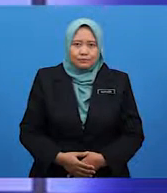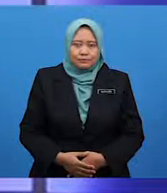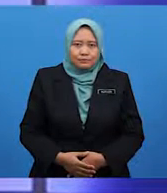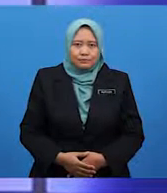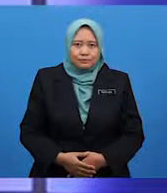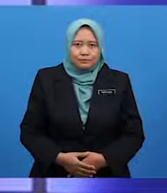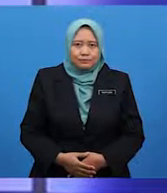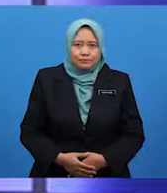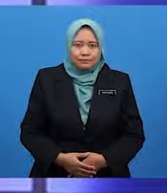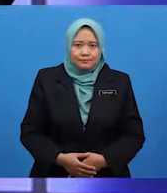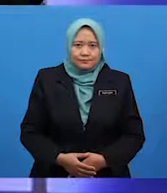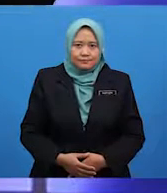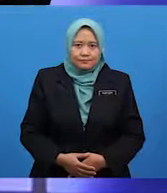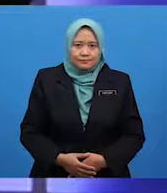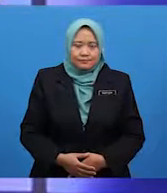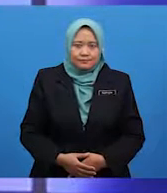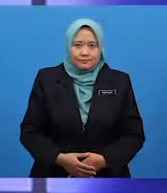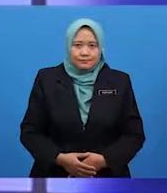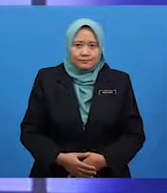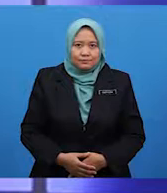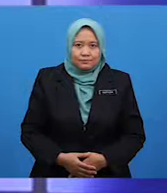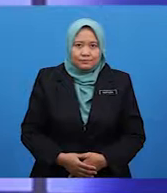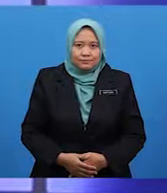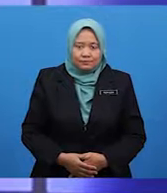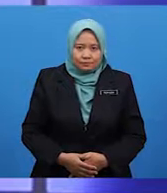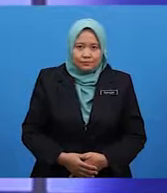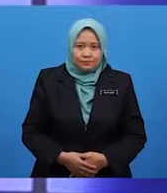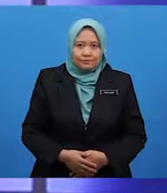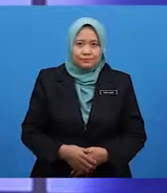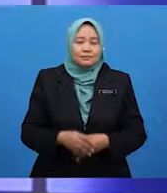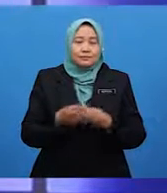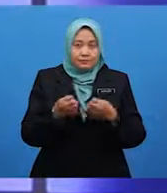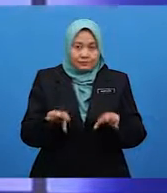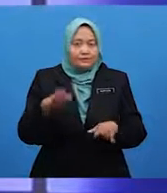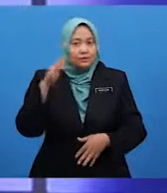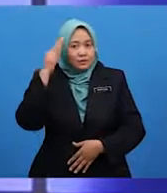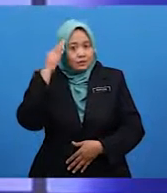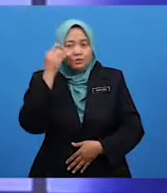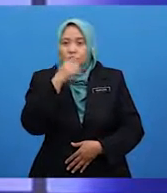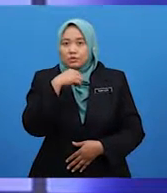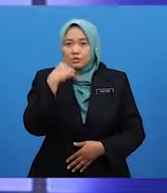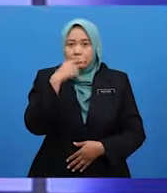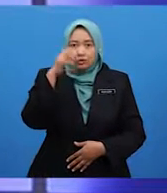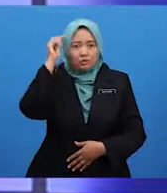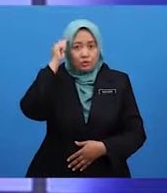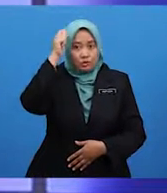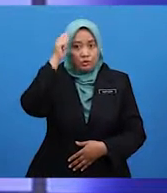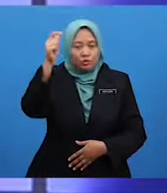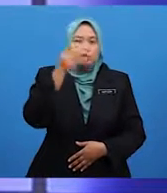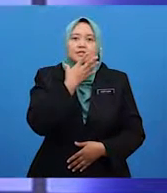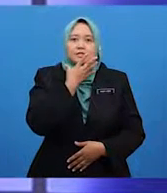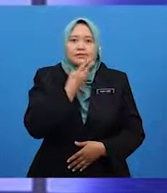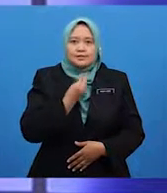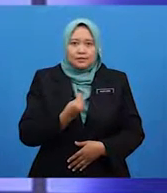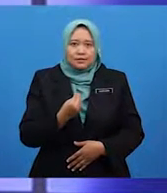Pelajar-pelajar dan juga Cikgu Don, setelah mendapat sumber idea yang tepat, maka dalam penghasilan kerja khusus ini, perlu